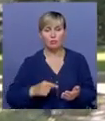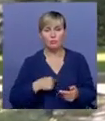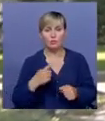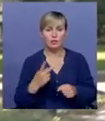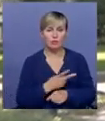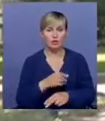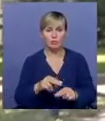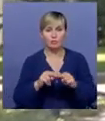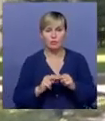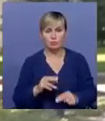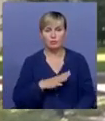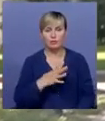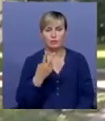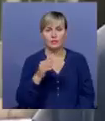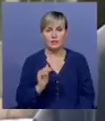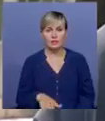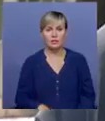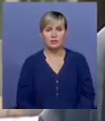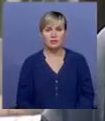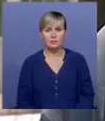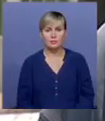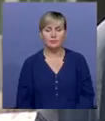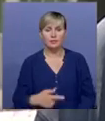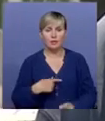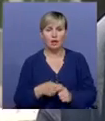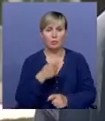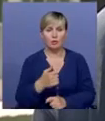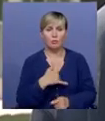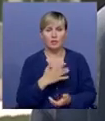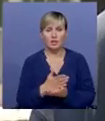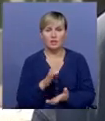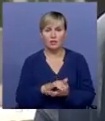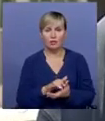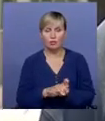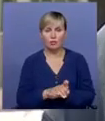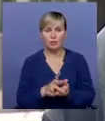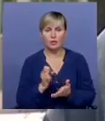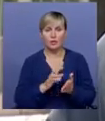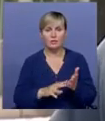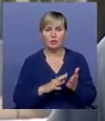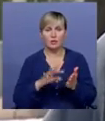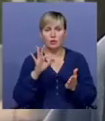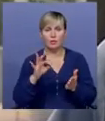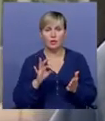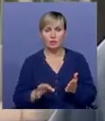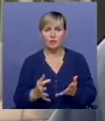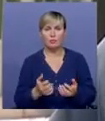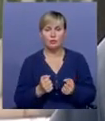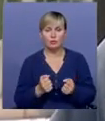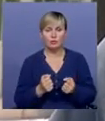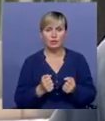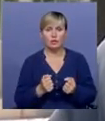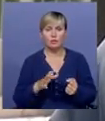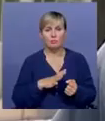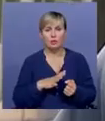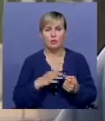дважды перечислили социальную поддержку. Кто подавал, у меня из всех знакомых, наверное, 90% там получили. Поначалу были